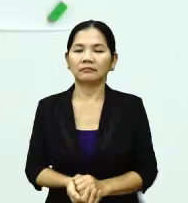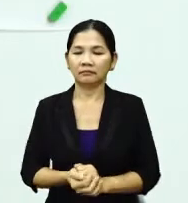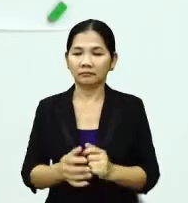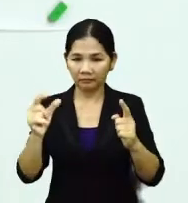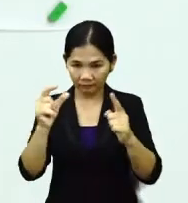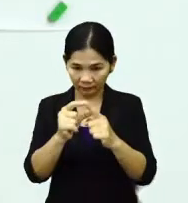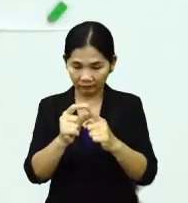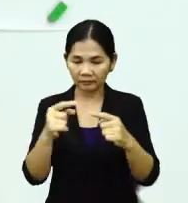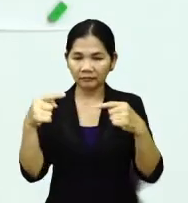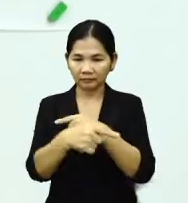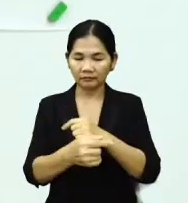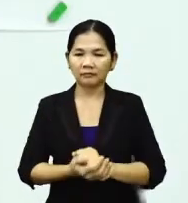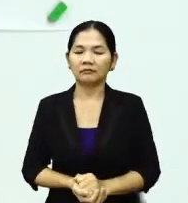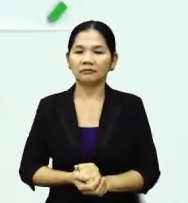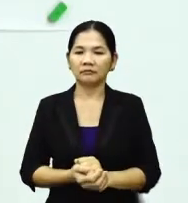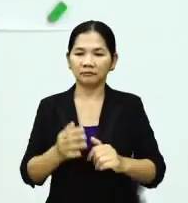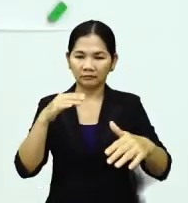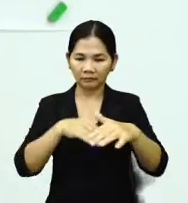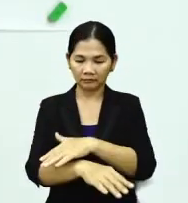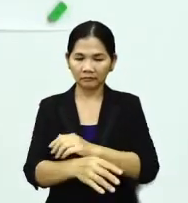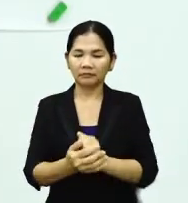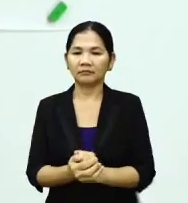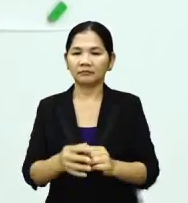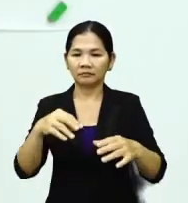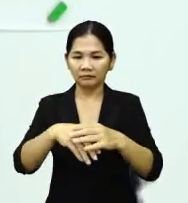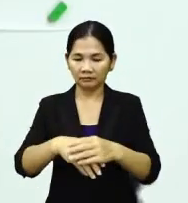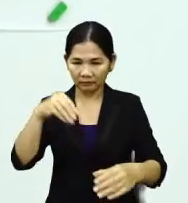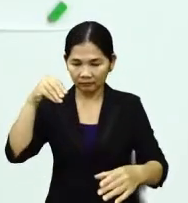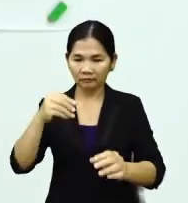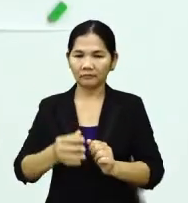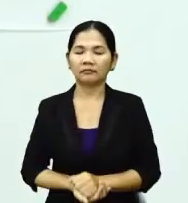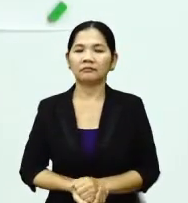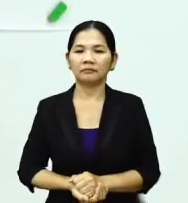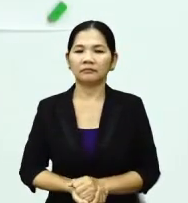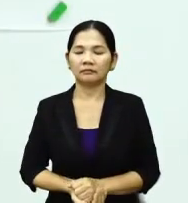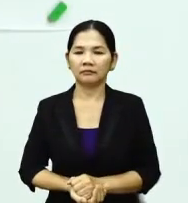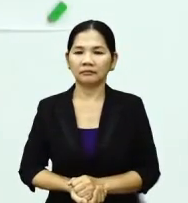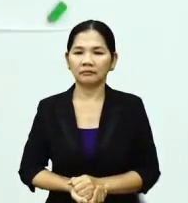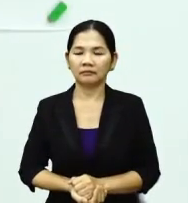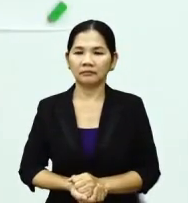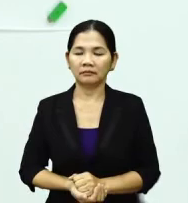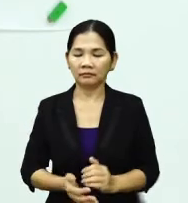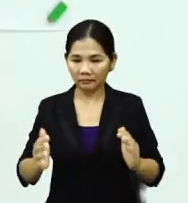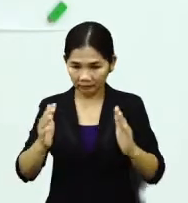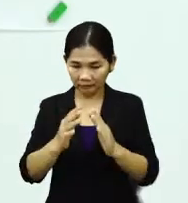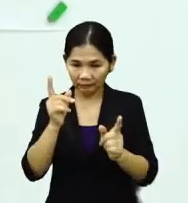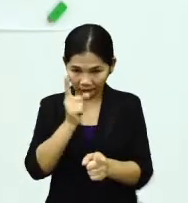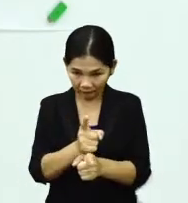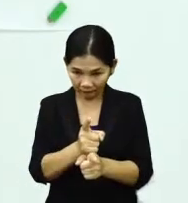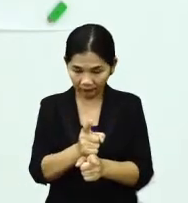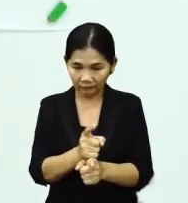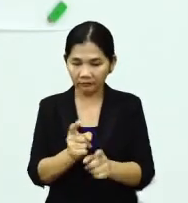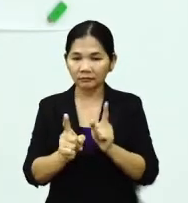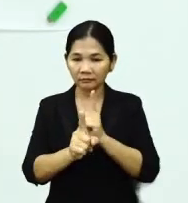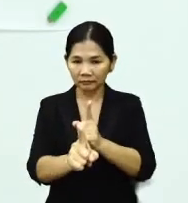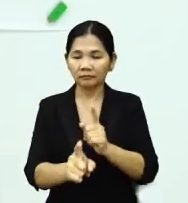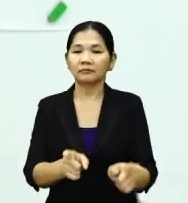chì biệt tôi nế Ta chó, tôi nâng chẳng Chà con mất ca con, trăm trời nè khu hợp